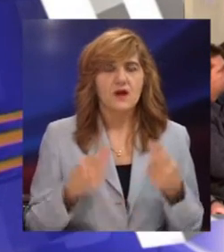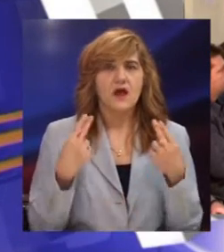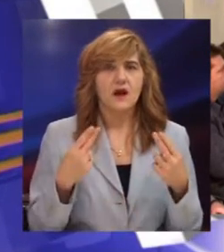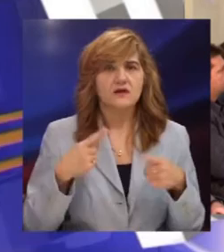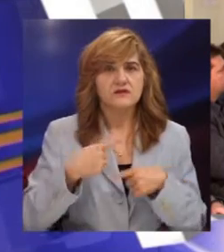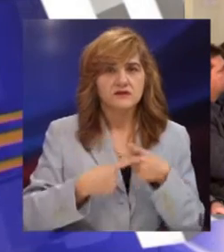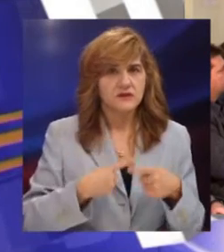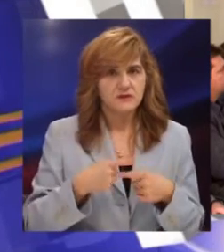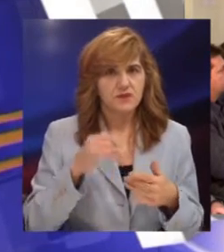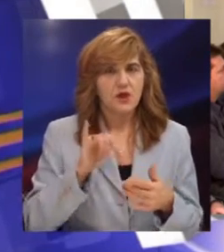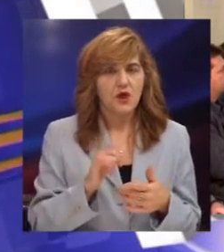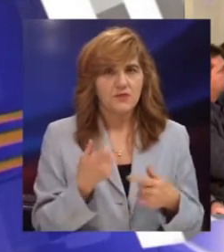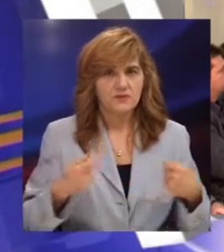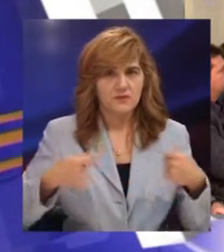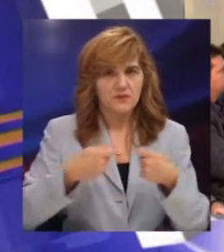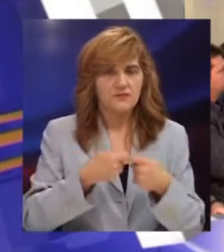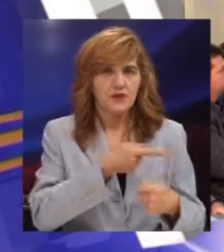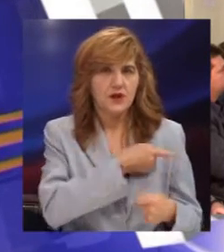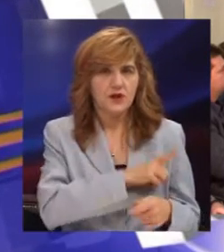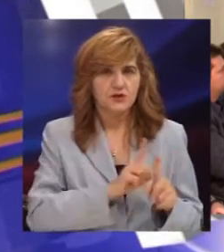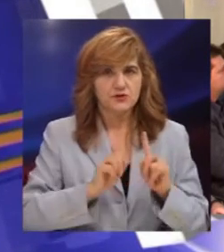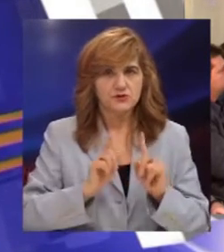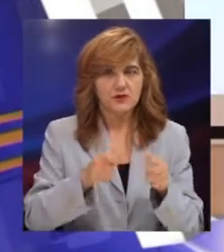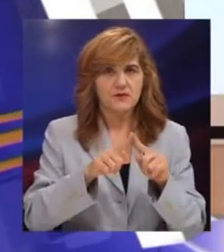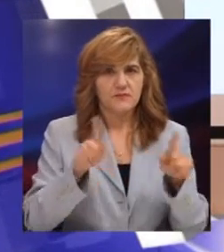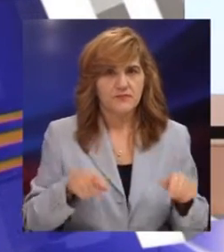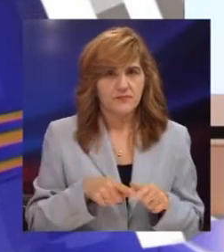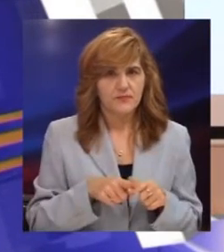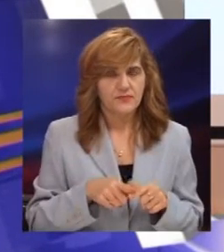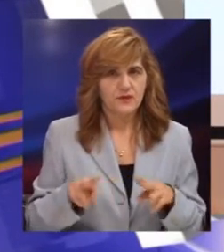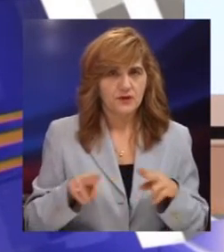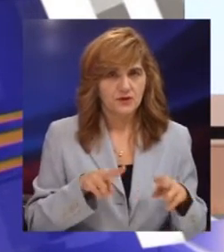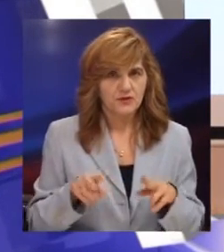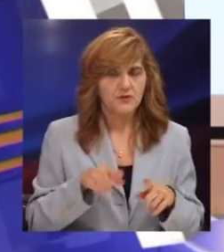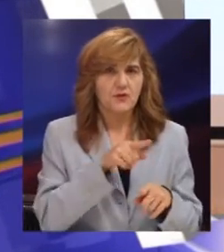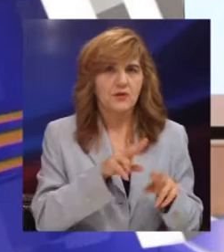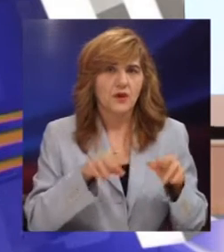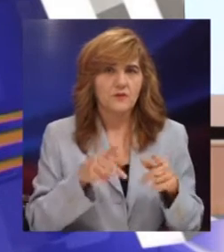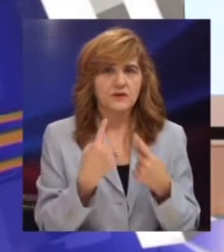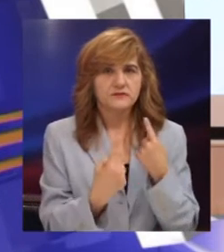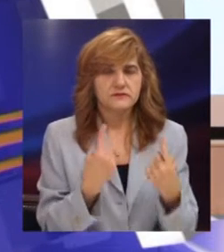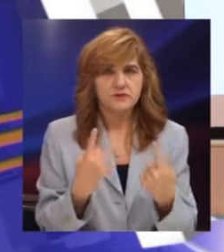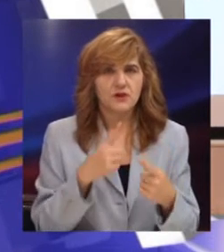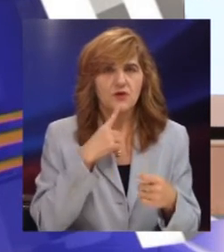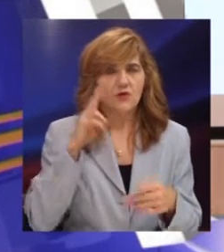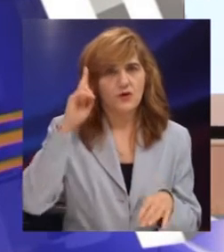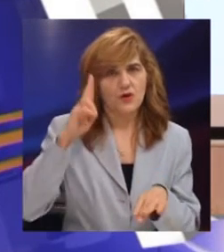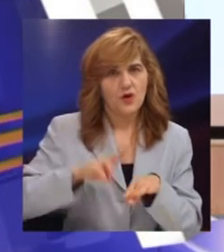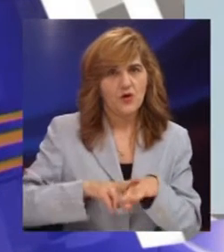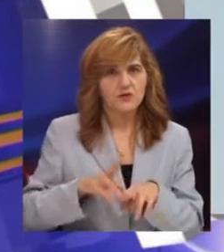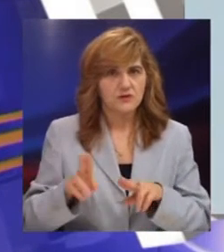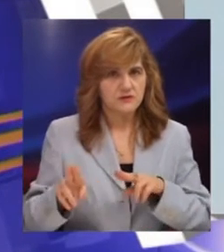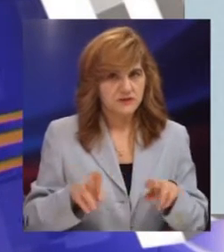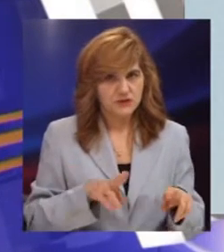Najznačajnija izmena odnosi se na ponovno uvođenje prava žalbe u izvršni postupak. Ova izmena će dužniku omogućiti da na odluke koje donosi kako